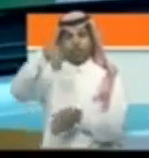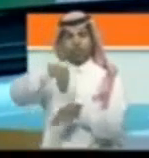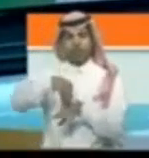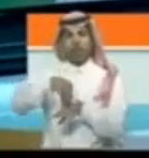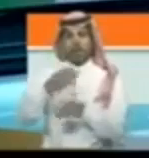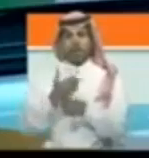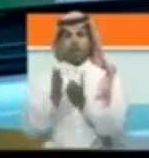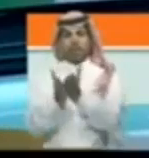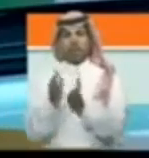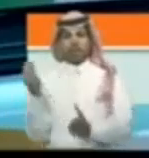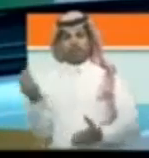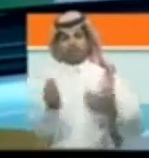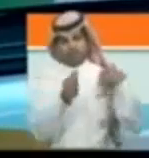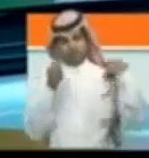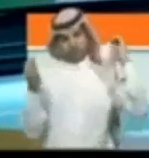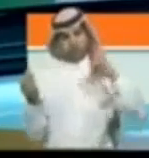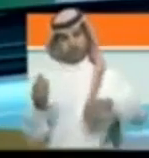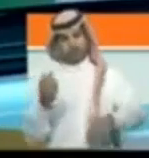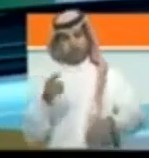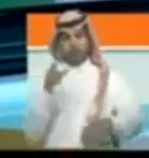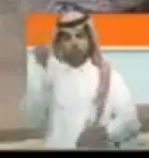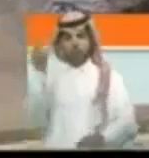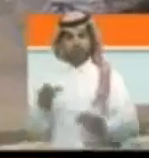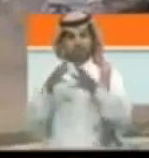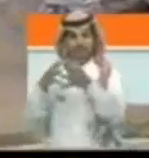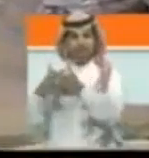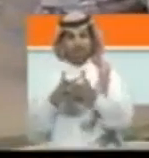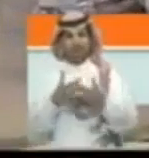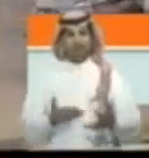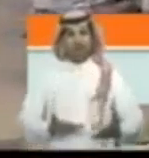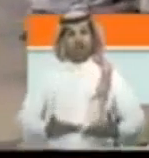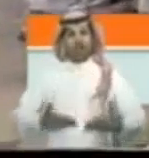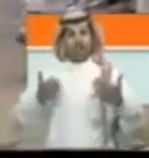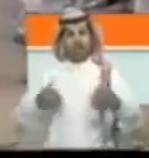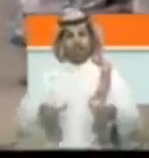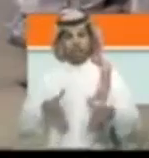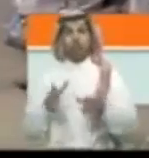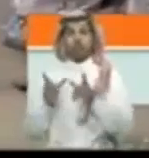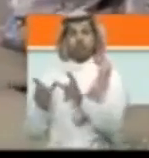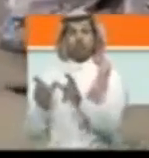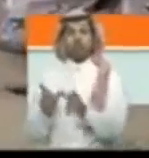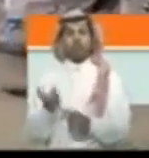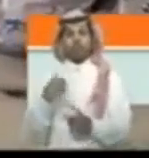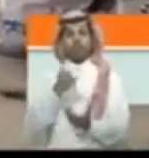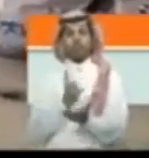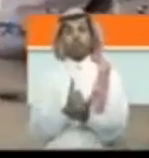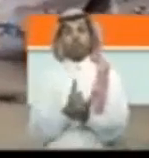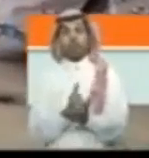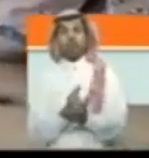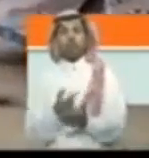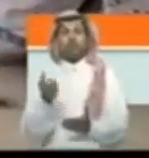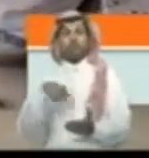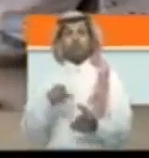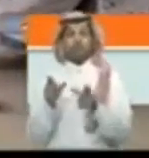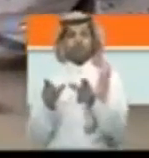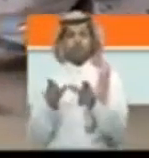سفينة ركاب سياحية في مياه البحر الأحمر. أوضح المتحدث الرسمي لحرس الحدود المقدم مسفر الجريني أن مركز